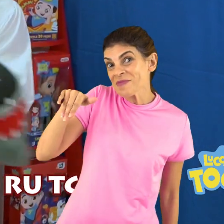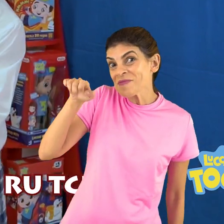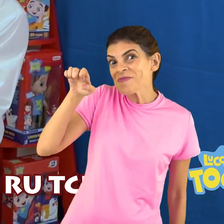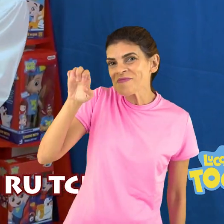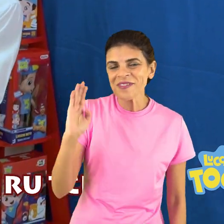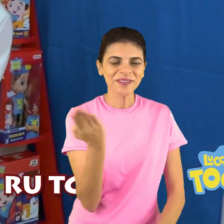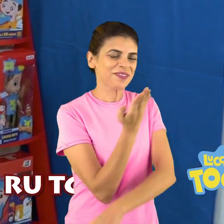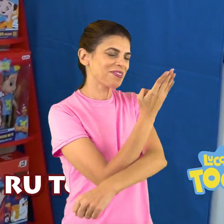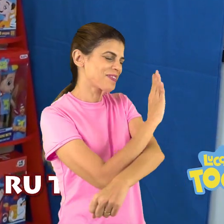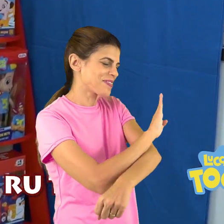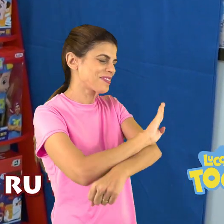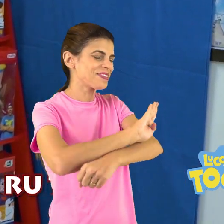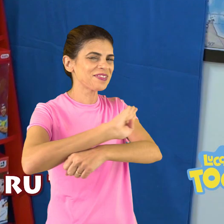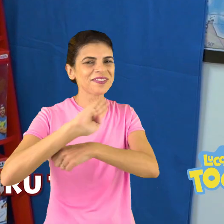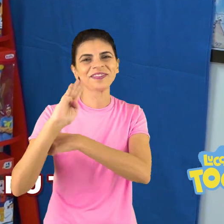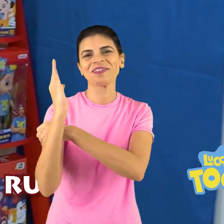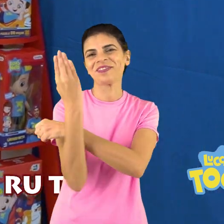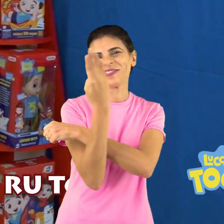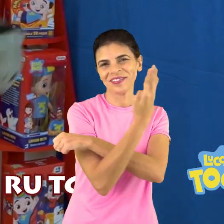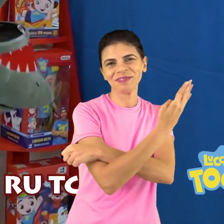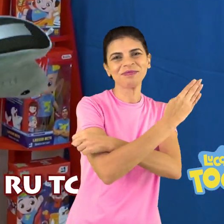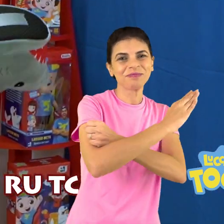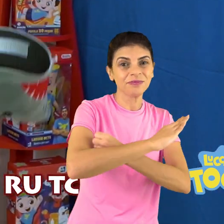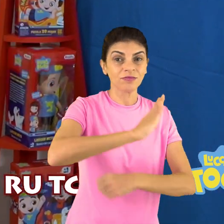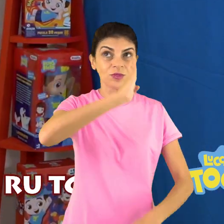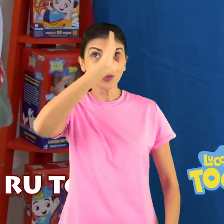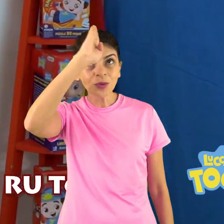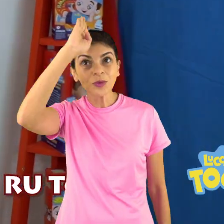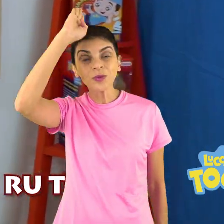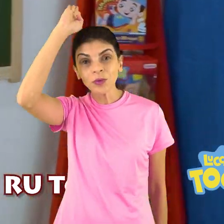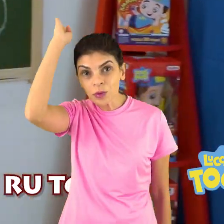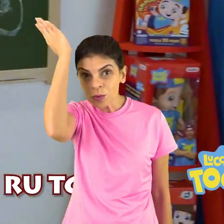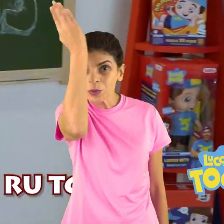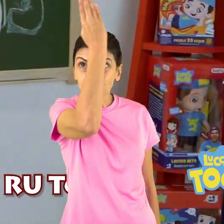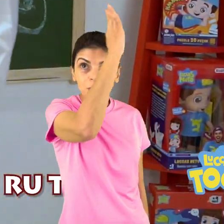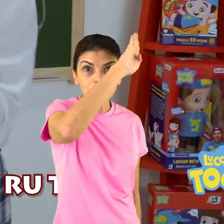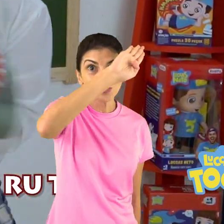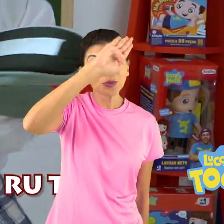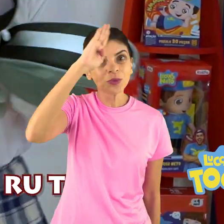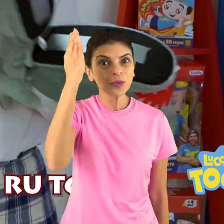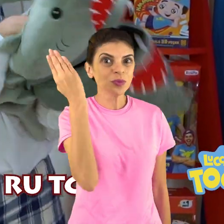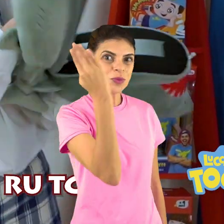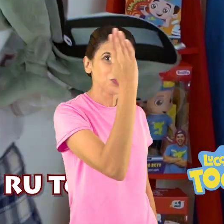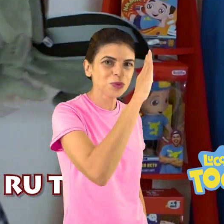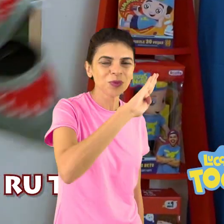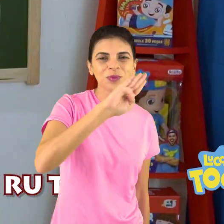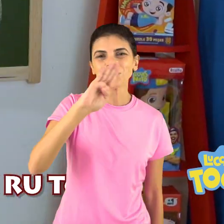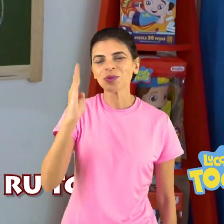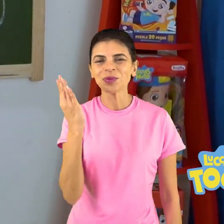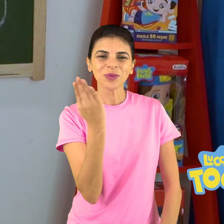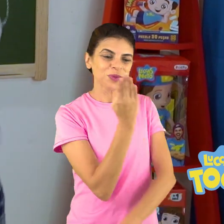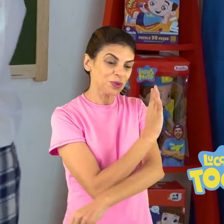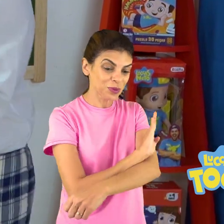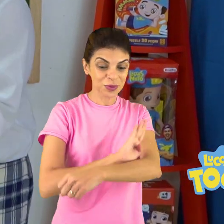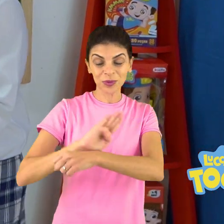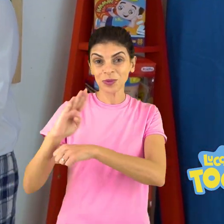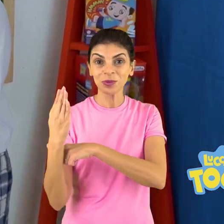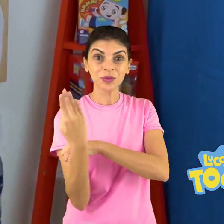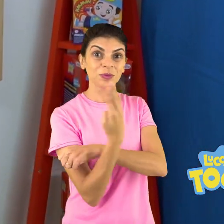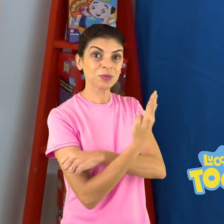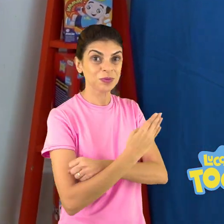Mami shark, tchutchurutchu, mami shark, tchutchurutchu, mami shark, tchutchurutchu,